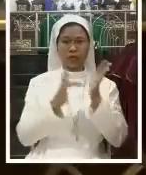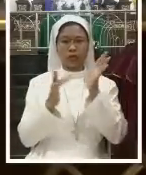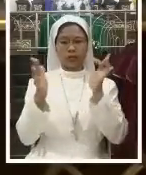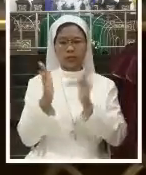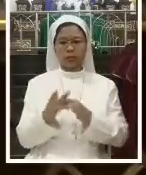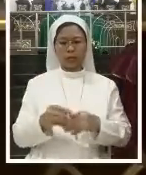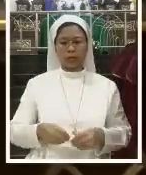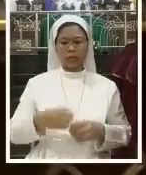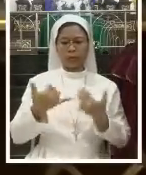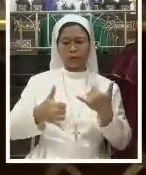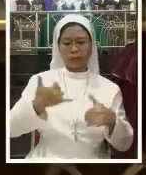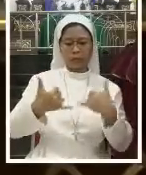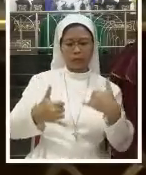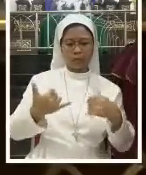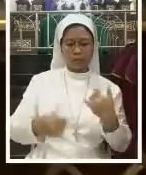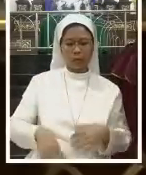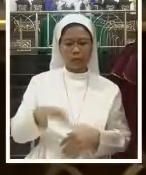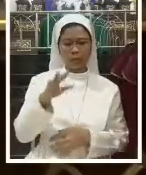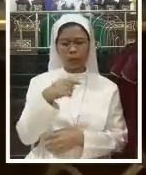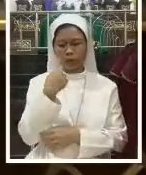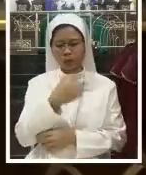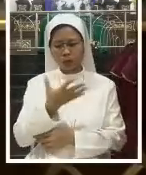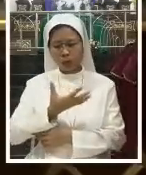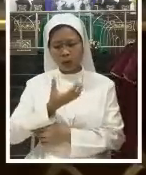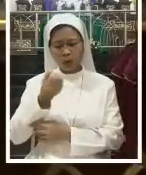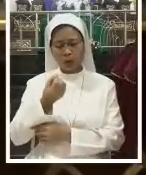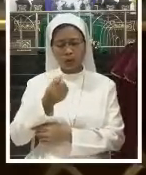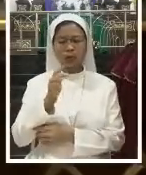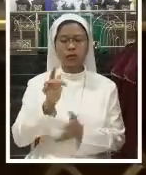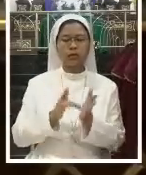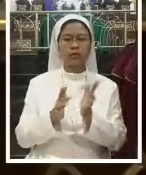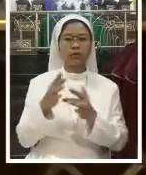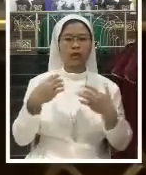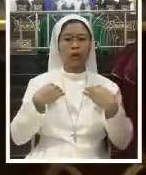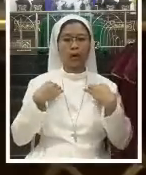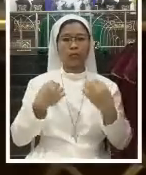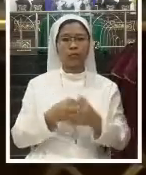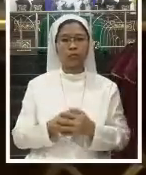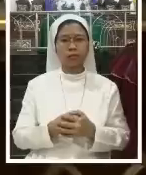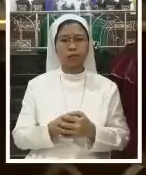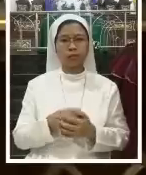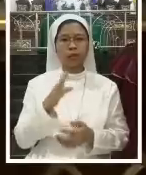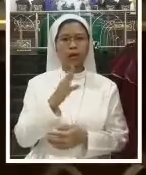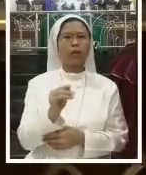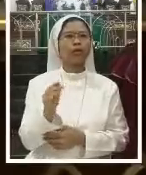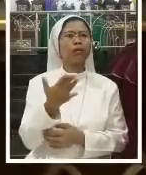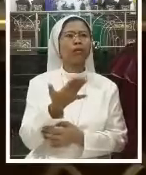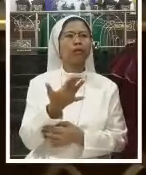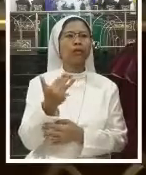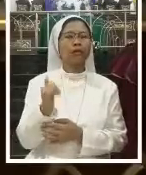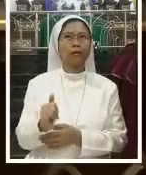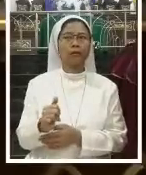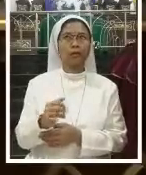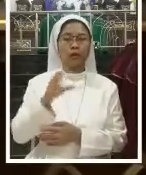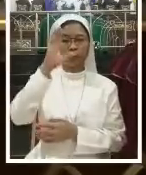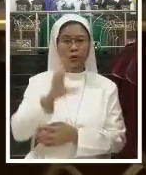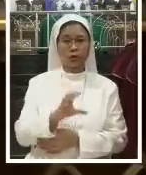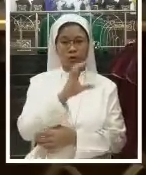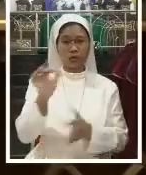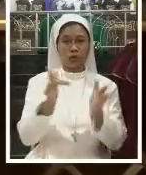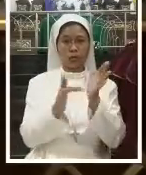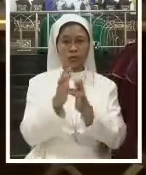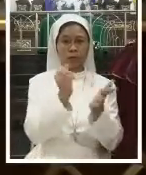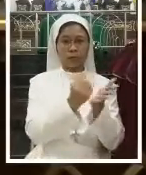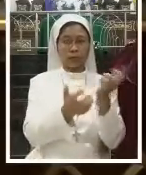Dangan, nakatukaw, nagbarantay sinda sa iya duman. Ikinabit ninda sa itaas kan sa iyang payo